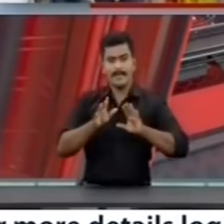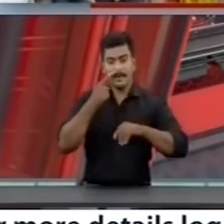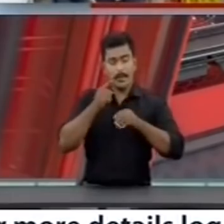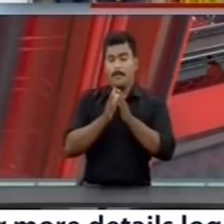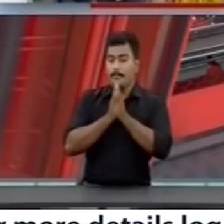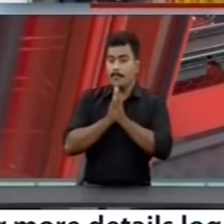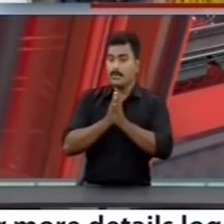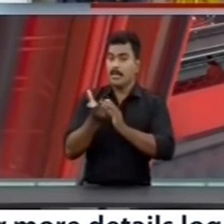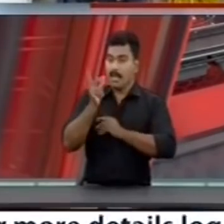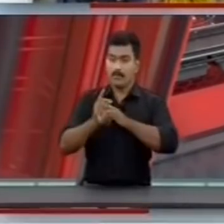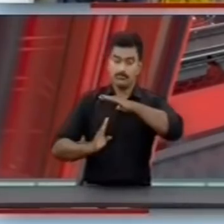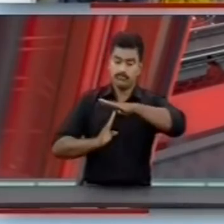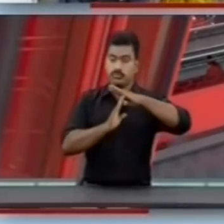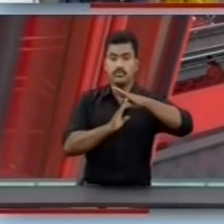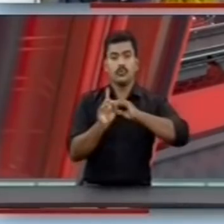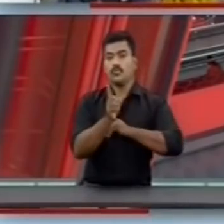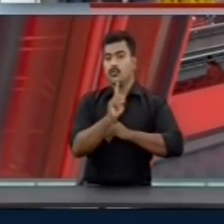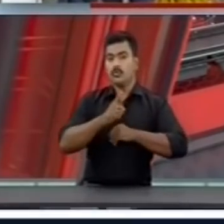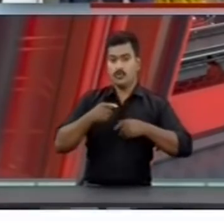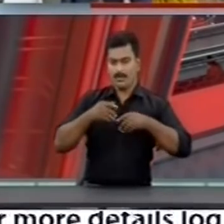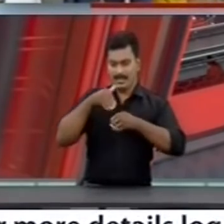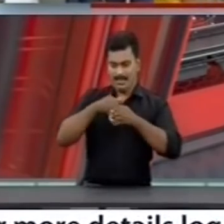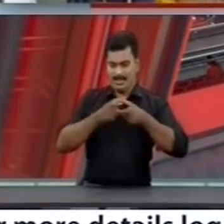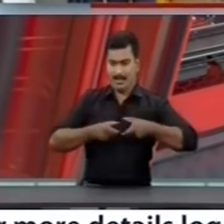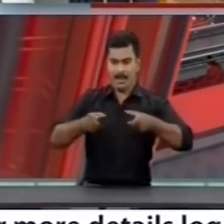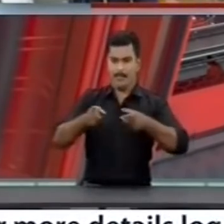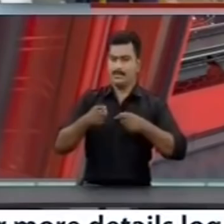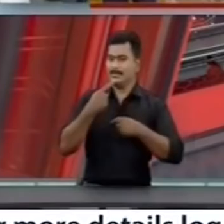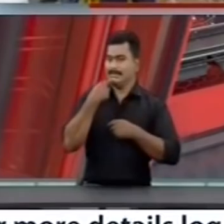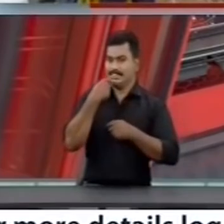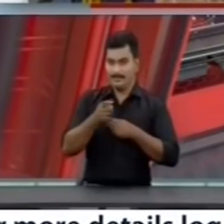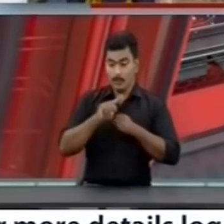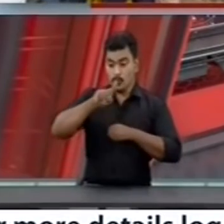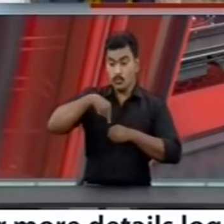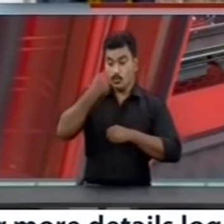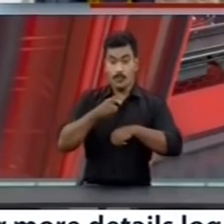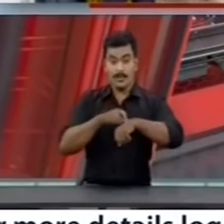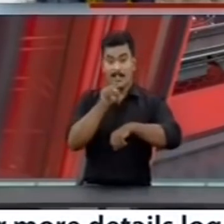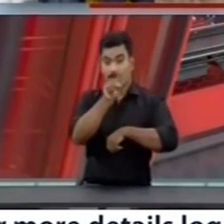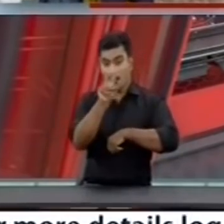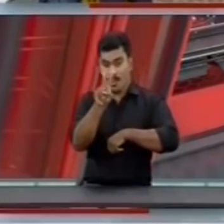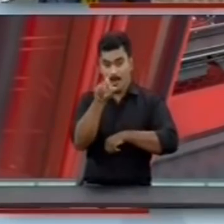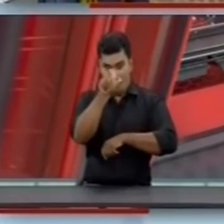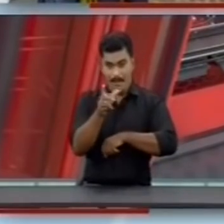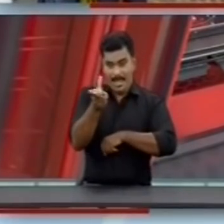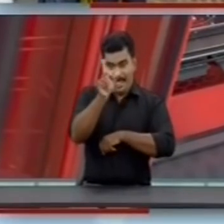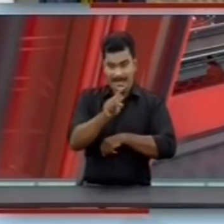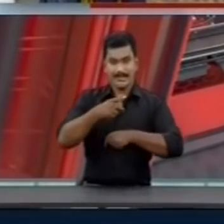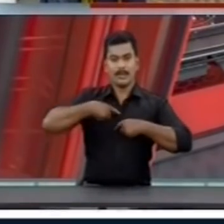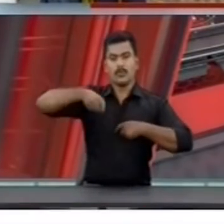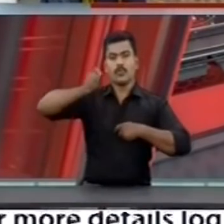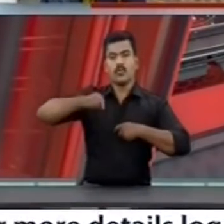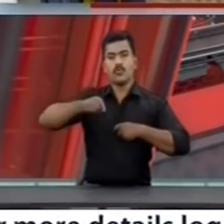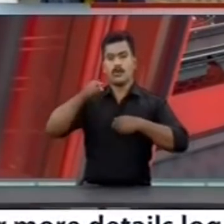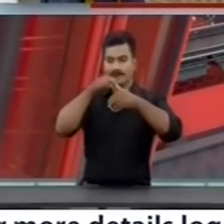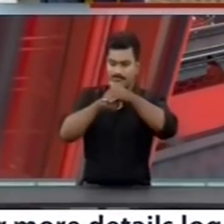വാദം തെരഞ്ഞെടുപ്പ് കമ്മീഷൻ വെച്ചിട്ടുണ്ട്. നാളെ തെരഞ്ഞെടുപ്പ് കമ്മീഷന്റെയും അതുപോലെ സ്ഥാനാർത്ഥികളുടെയും ഇതിൽ കക്ഷി ചേരാൻ വന്ന തലശ്ശേരിയിലെ കോൺഗ്രസ് സ്ഥാനാർത്ഥി അടക്കം